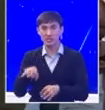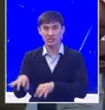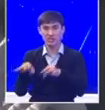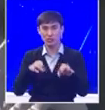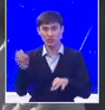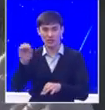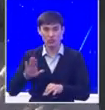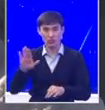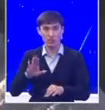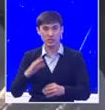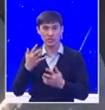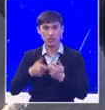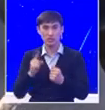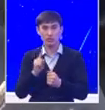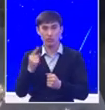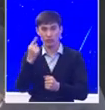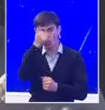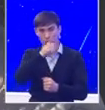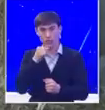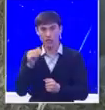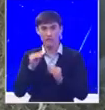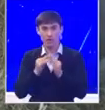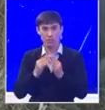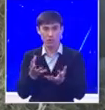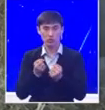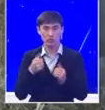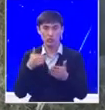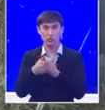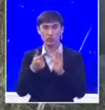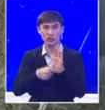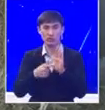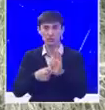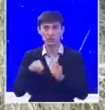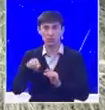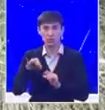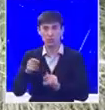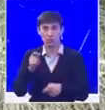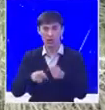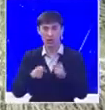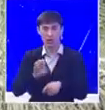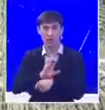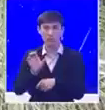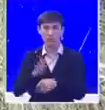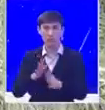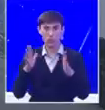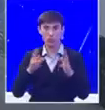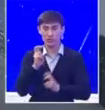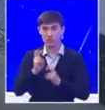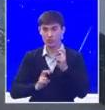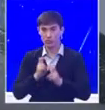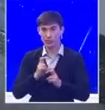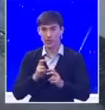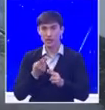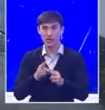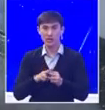из Европы. За счет чего в год фермеры получают до 70 тонн молока, которое они отправляют на крупные заводы.